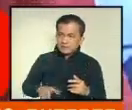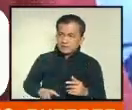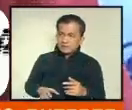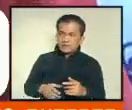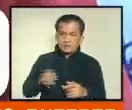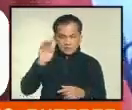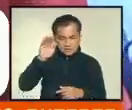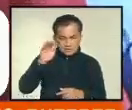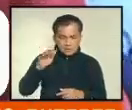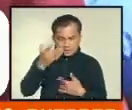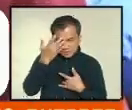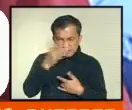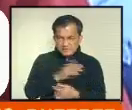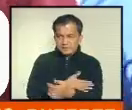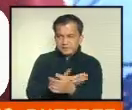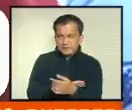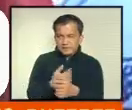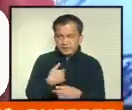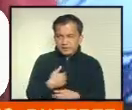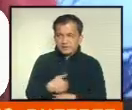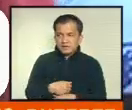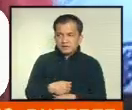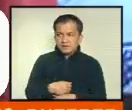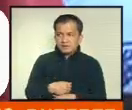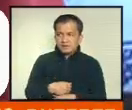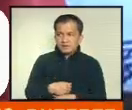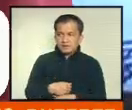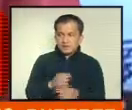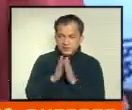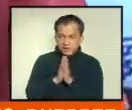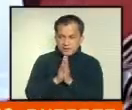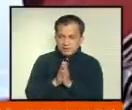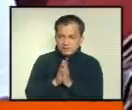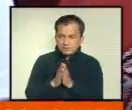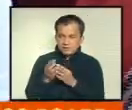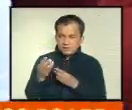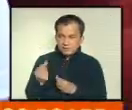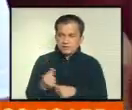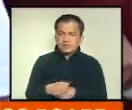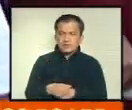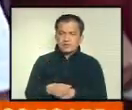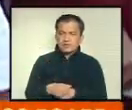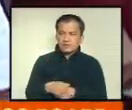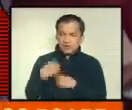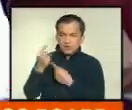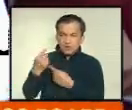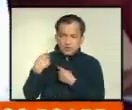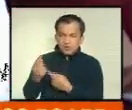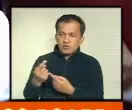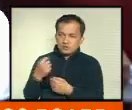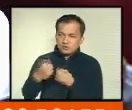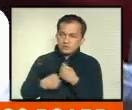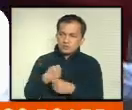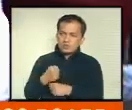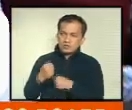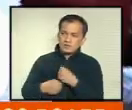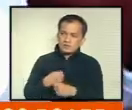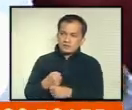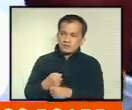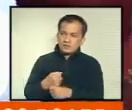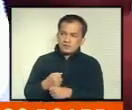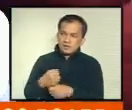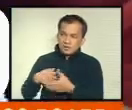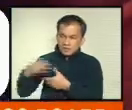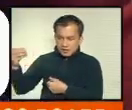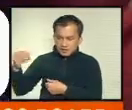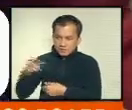yung anak ko. Kaya ganda na lang po na gumaling sana. Lagi ako, ilang taon na ako, okay naman po yung paglabas-masok ko